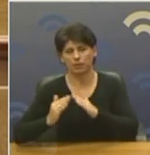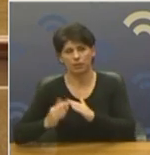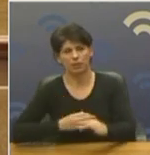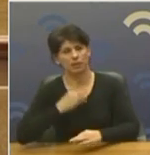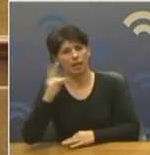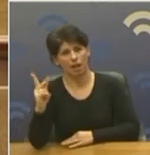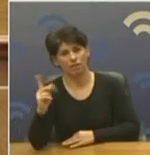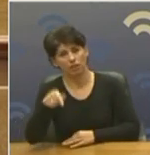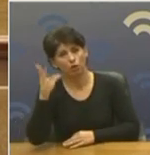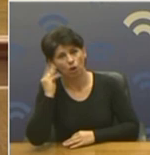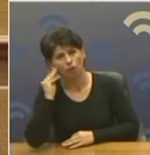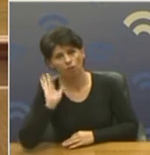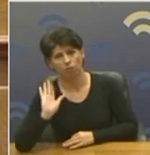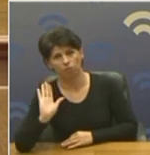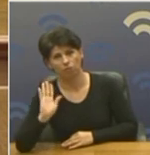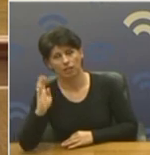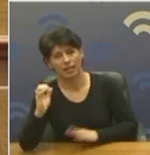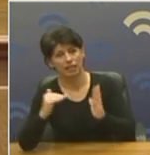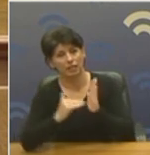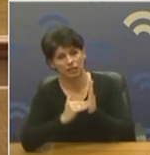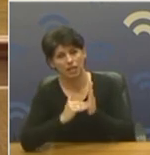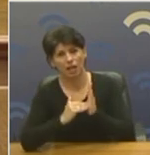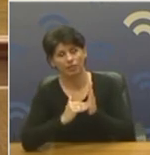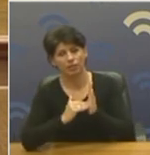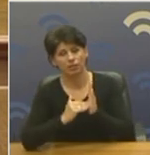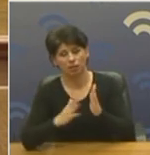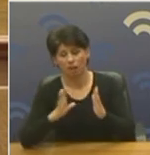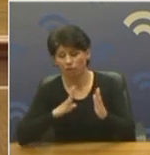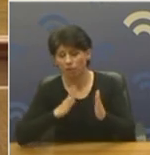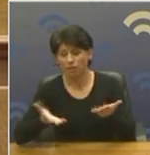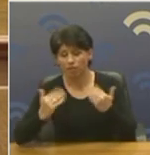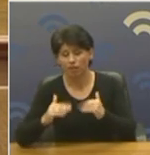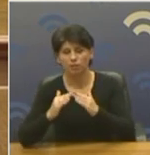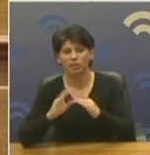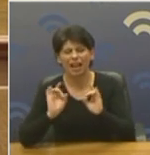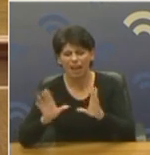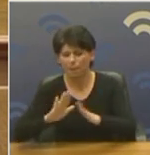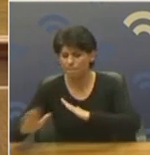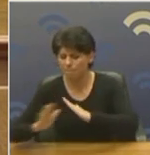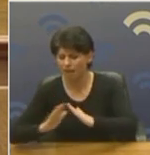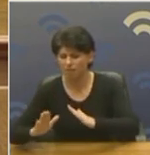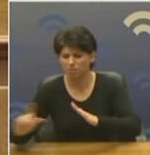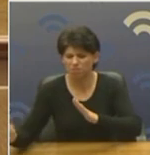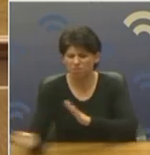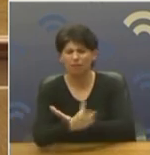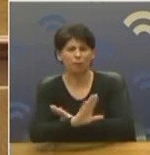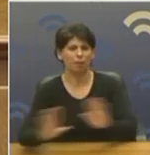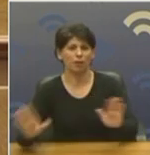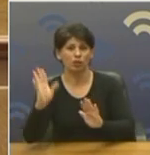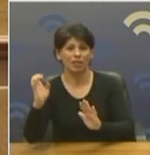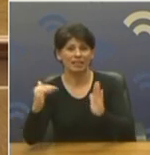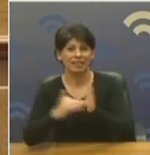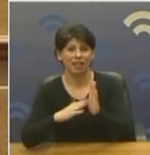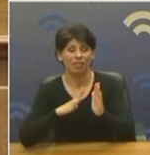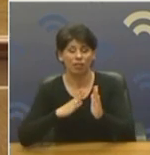κύριε Καλαφάτη. Αυτό να ακούτε τώρα. 40.000 άστεγοι. Καμία μέρημνα για αυτούς. Έχετε πεταμένους. 40.000